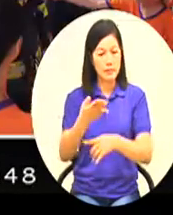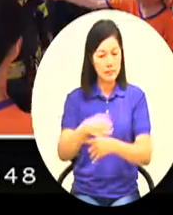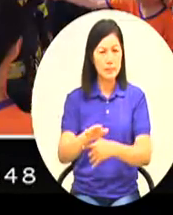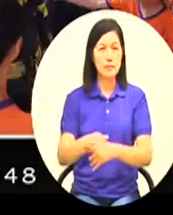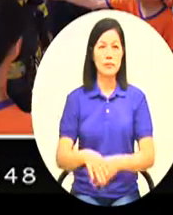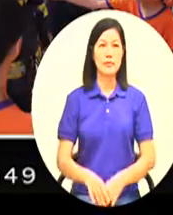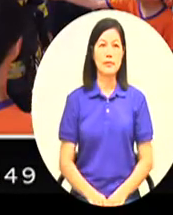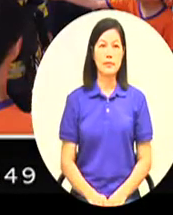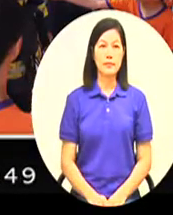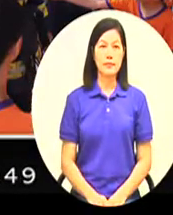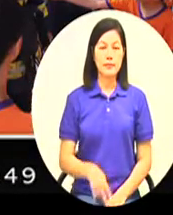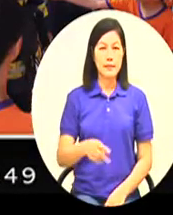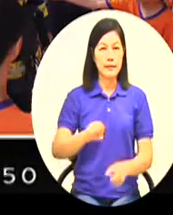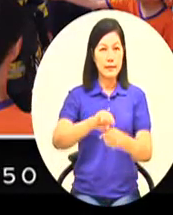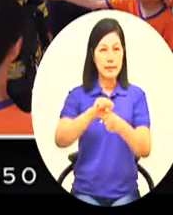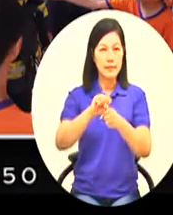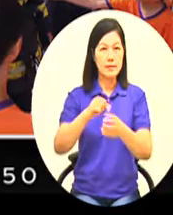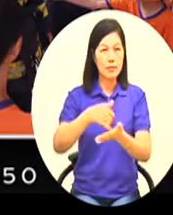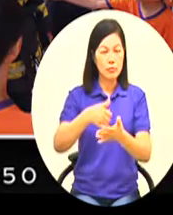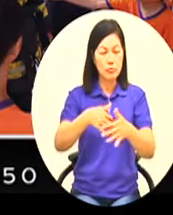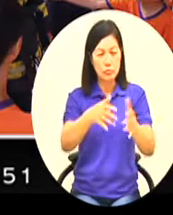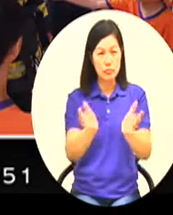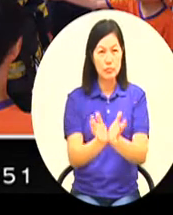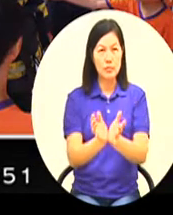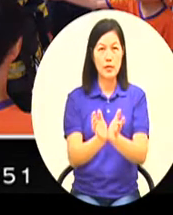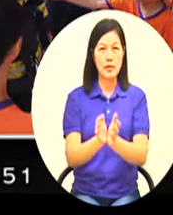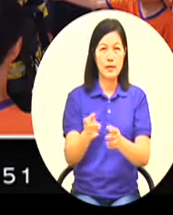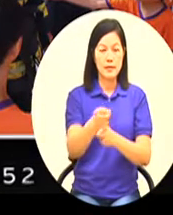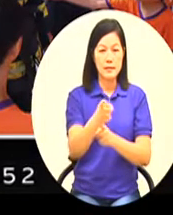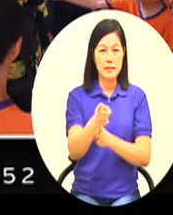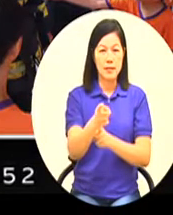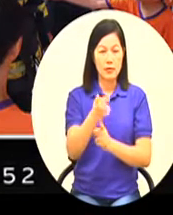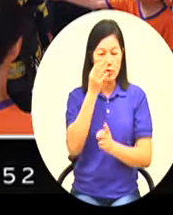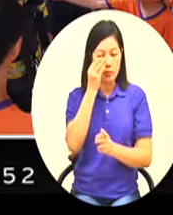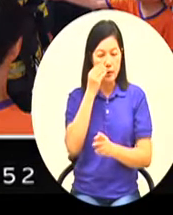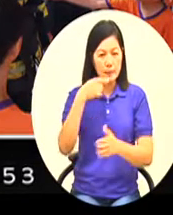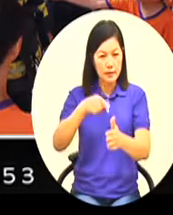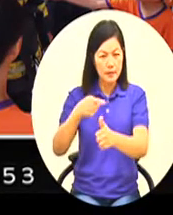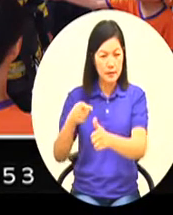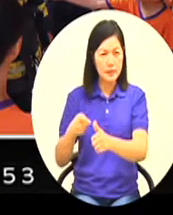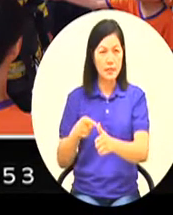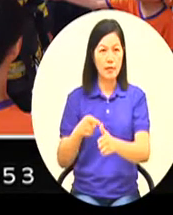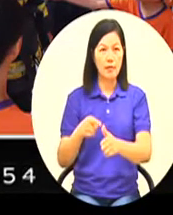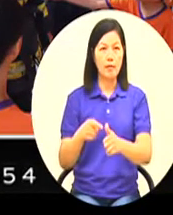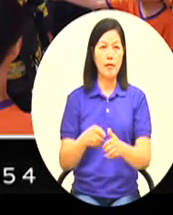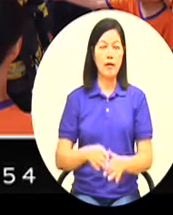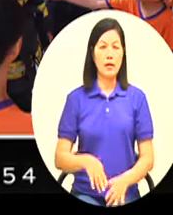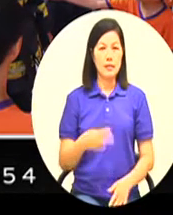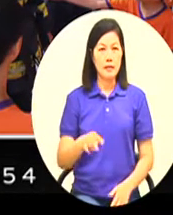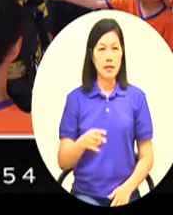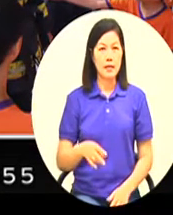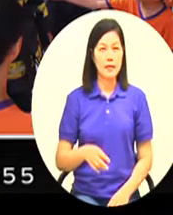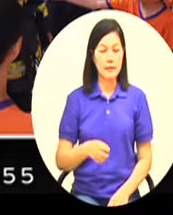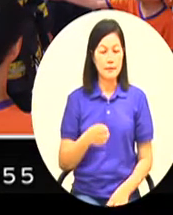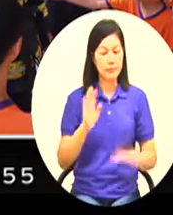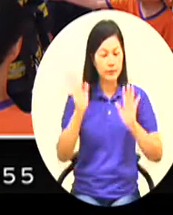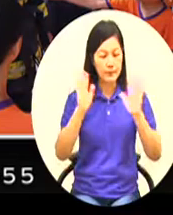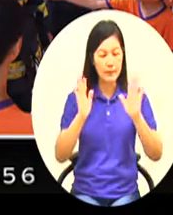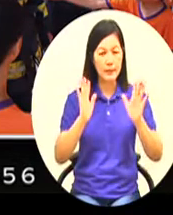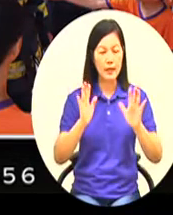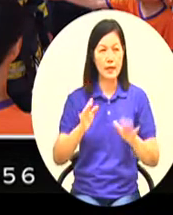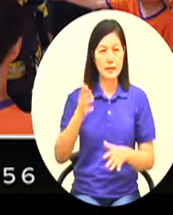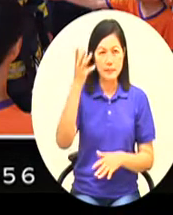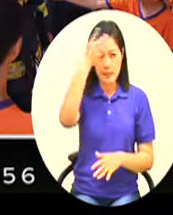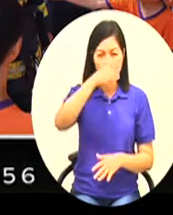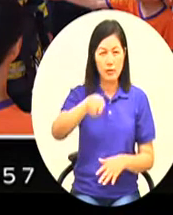在加强弱势族群消防安全观念方面，为降低儿童、长者以及避难弱势族